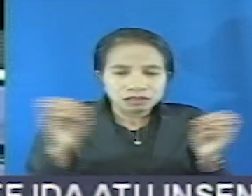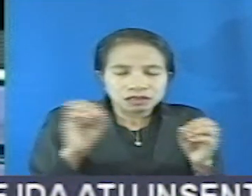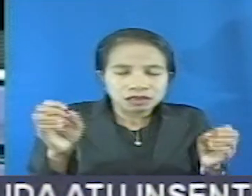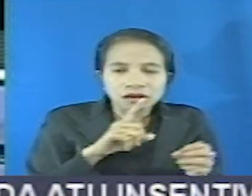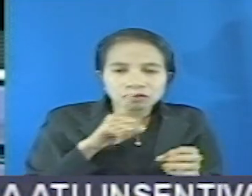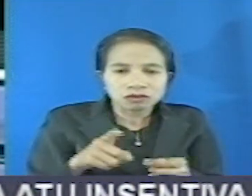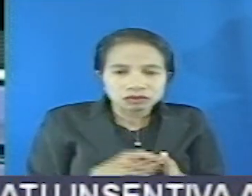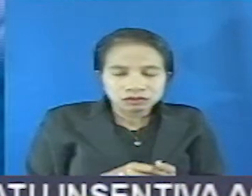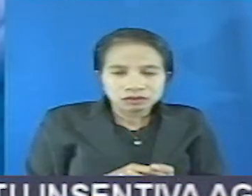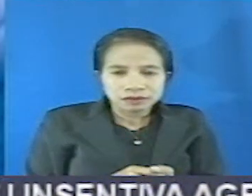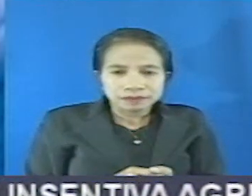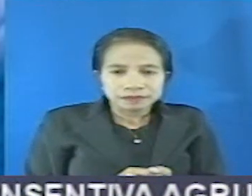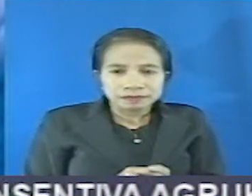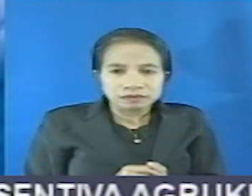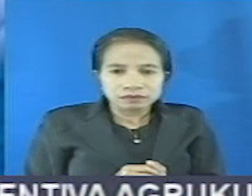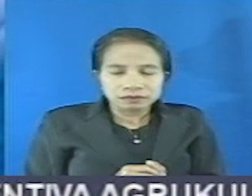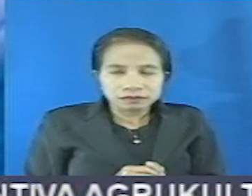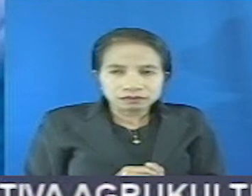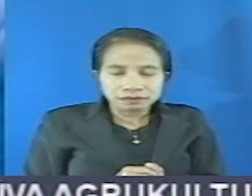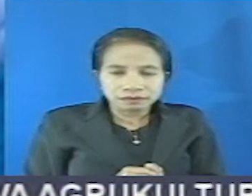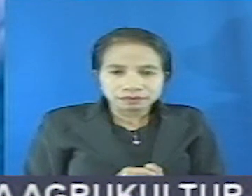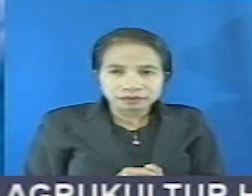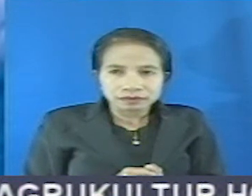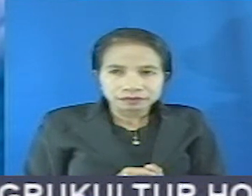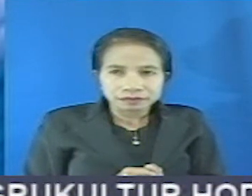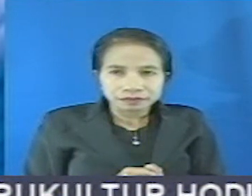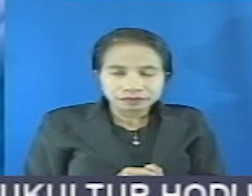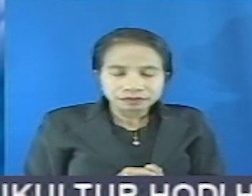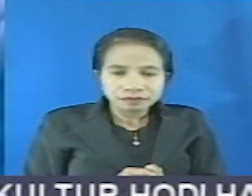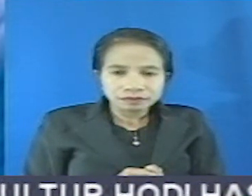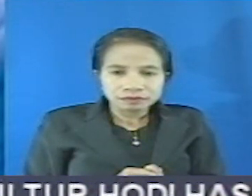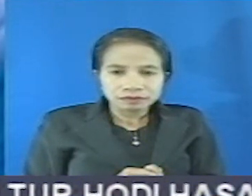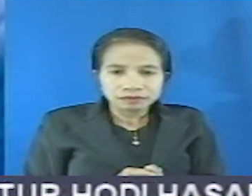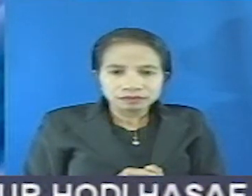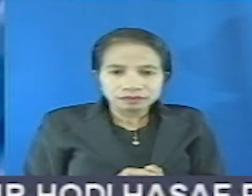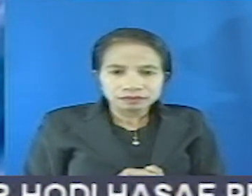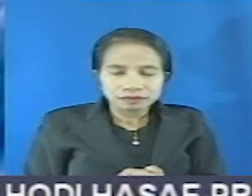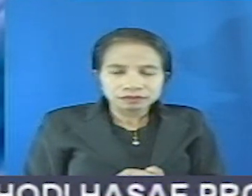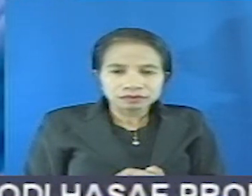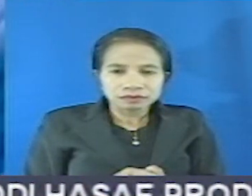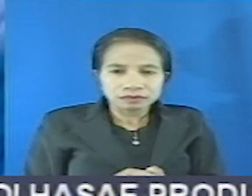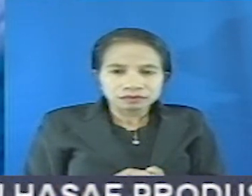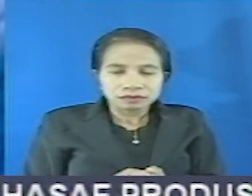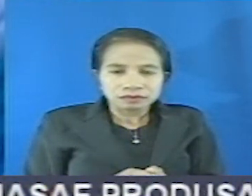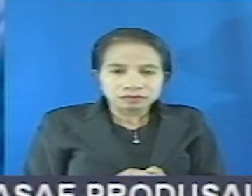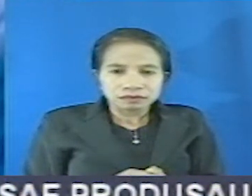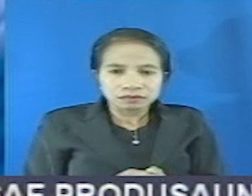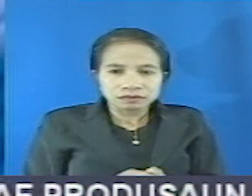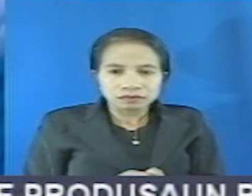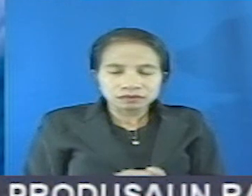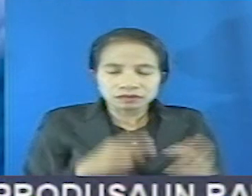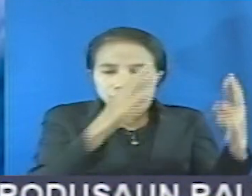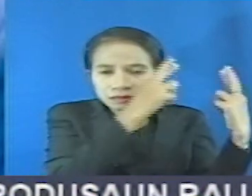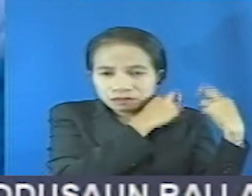então a competência ne lolos para vice ministro halo ligamos ba ninia kompetensi nebe